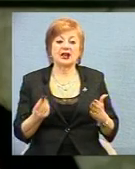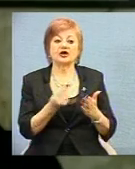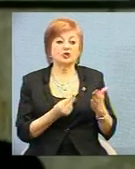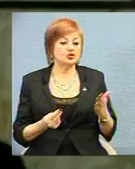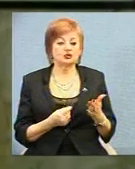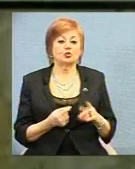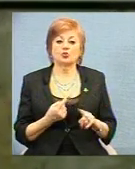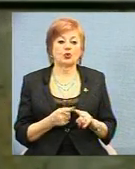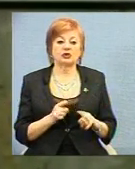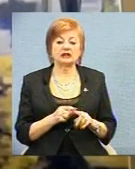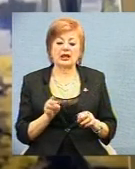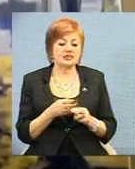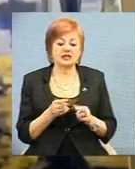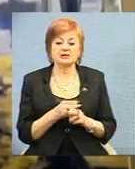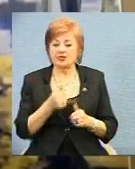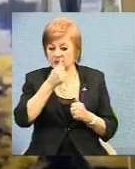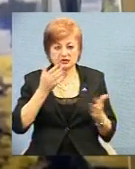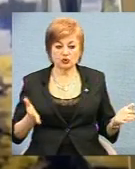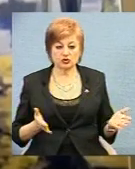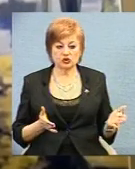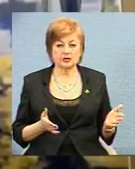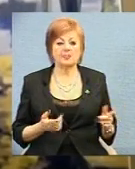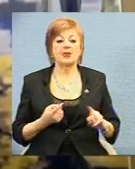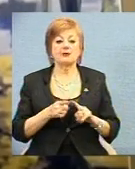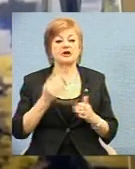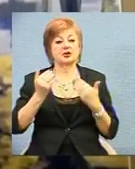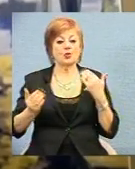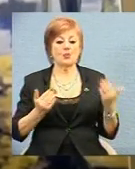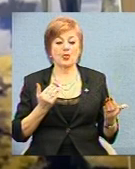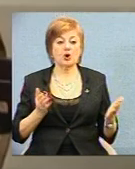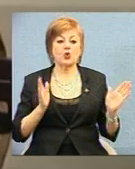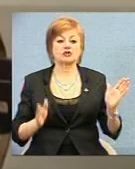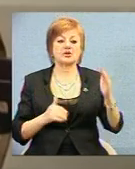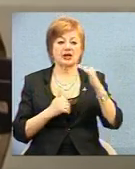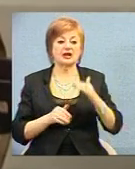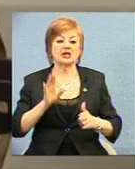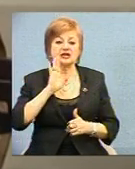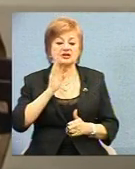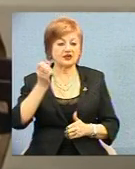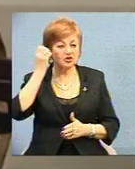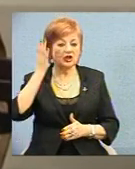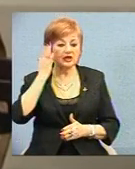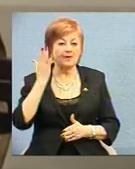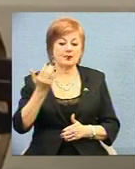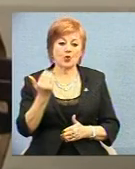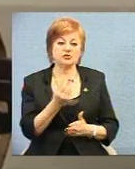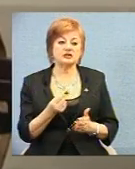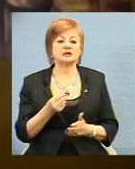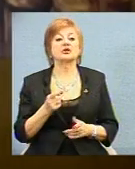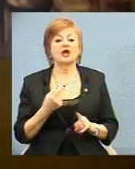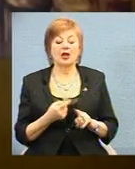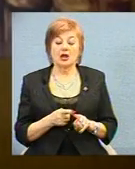не терпит исправлений. Епілогом для експозиції стала виставка картин японської художниці Нацуме «Український військовий в